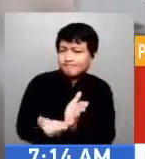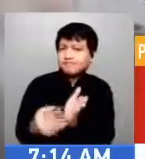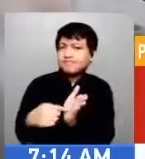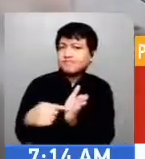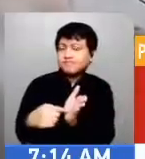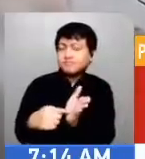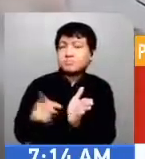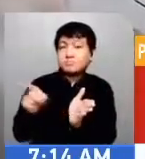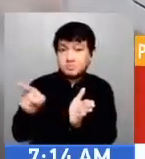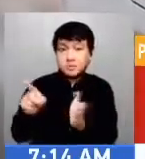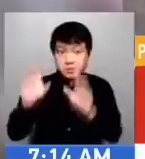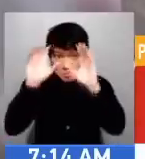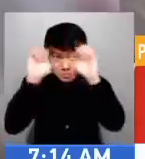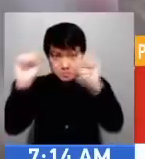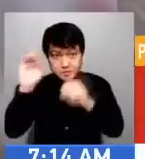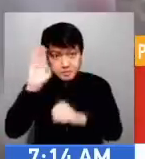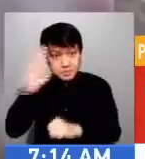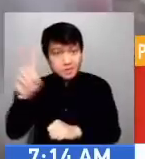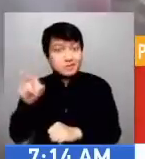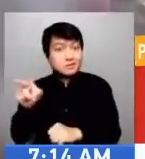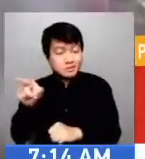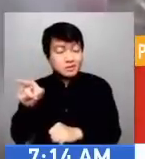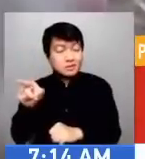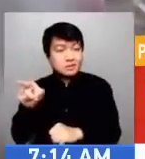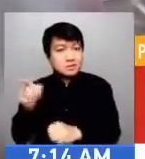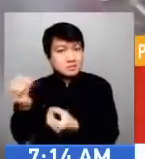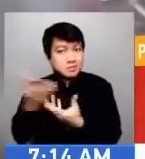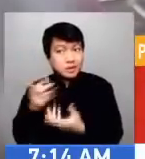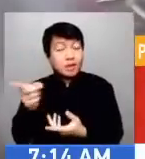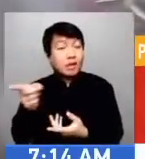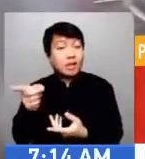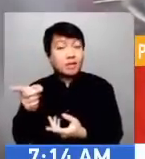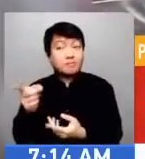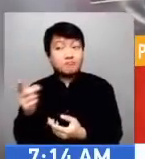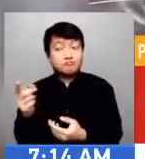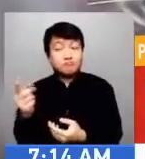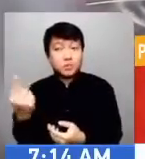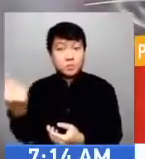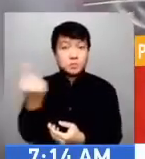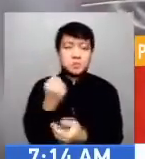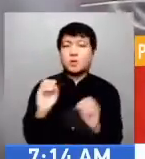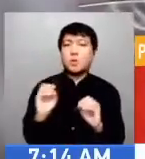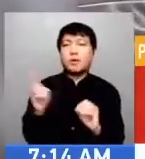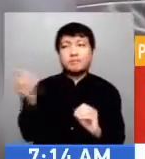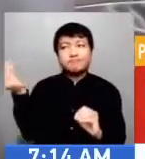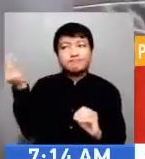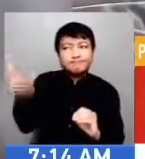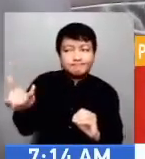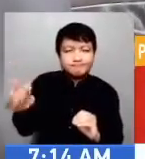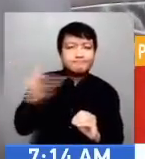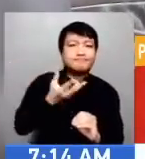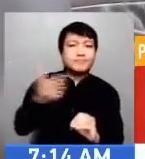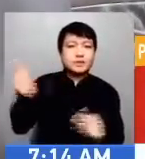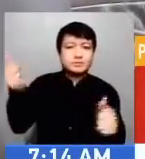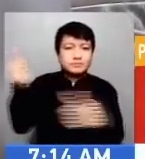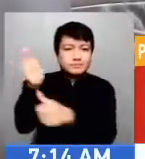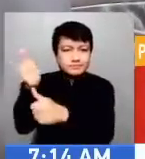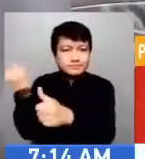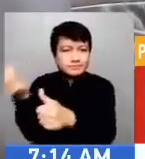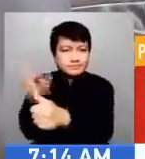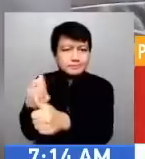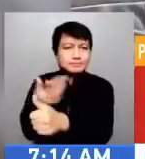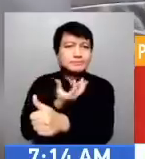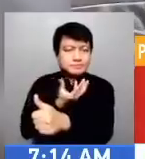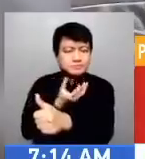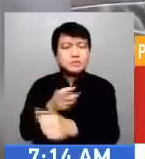ng Pangulo, although hindi siya nakaharap doon, na pinarating niya through the Office of Executive Secretary na mananatili po